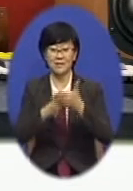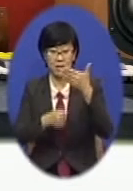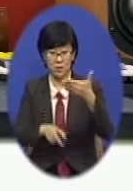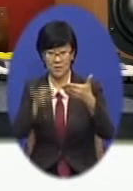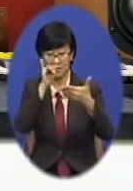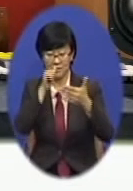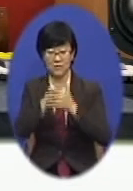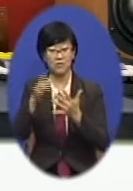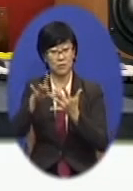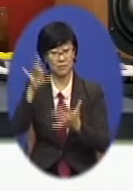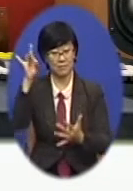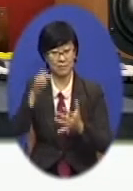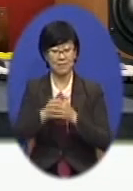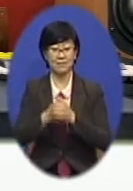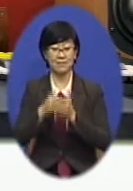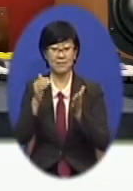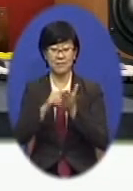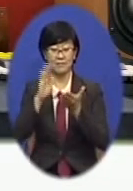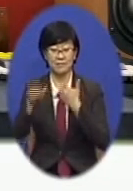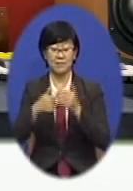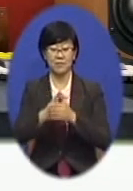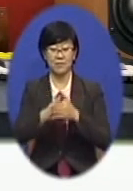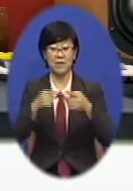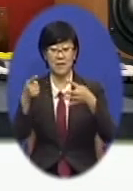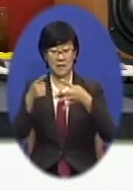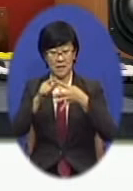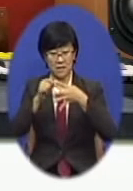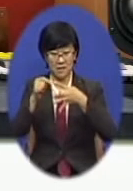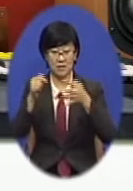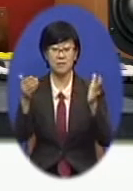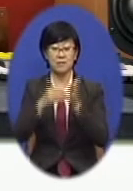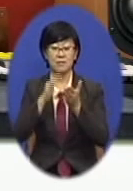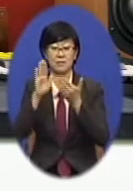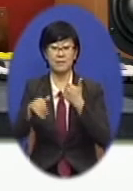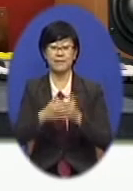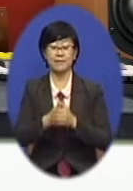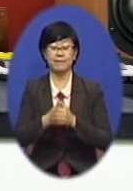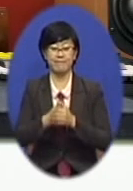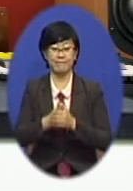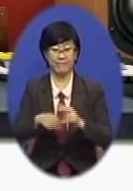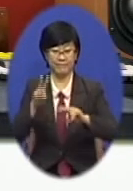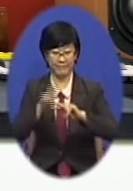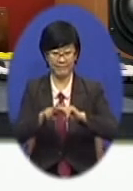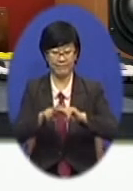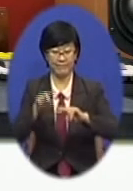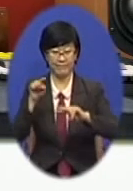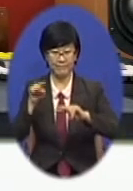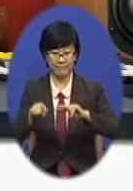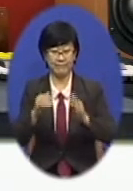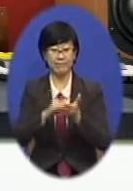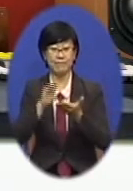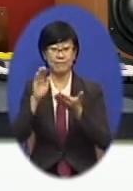나오면은 그 중에서 번호 누르시고 1절을 다 부르시고 난 다음에 우물정자를 누르십시오. 누르시고